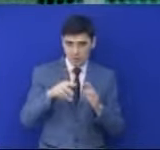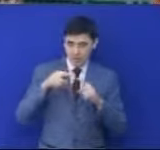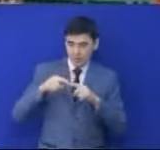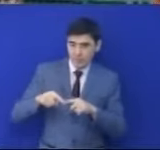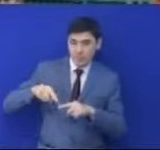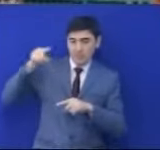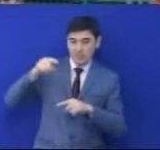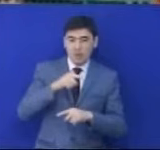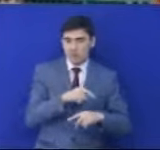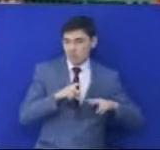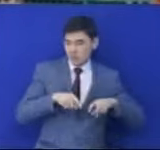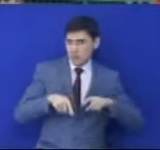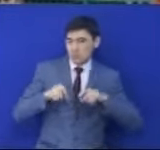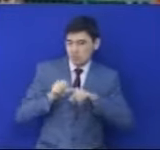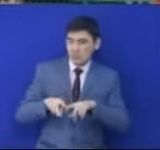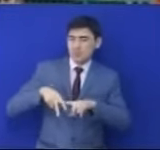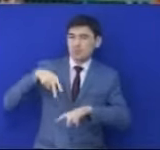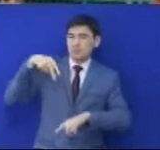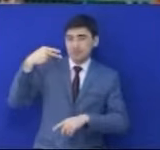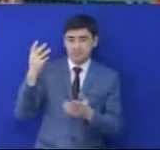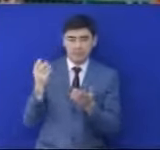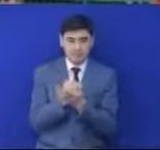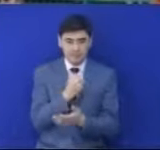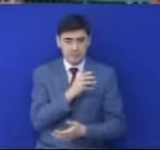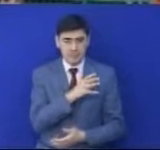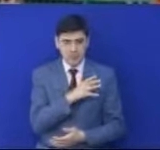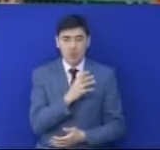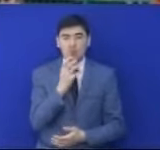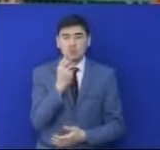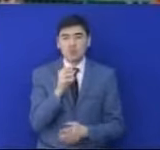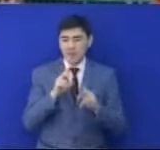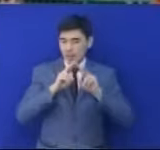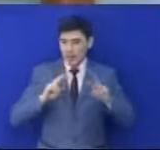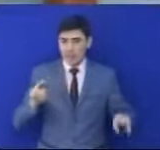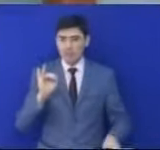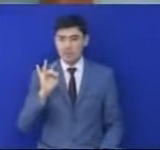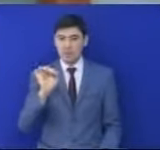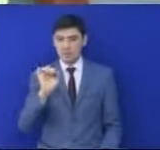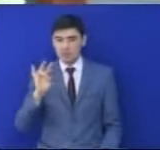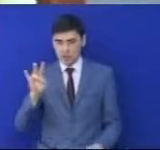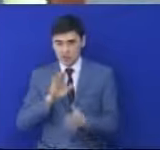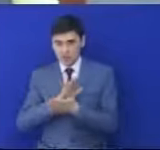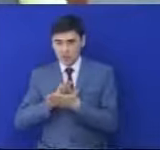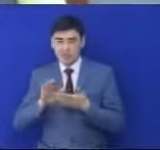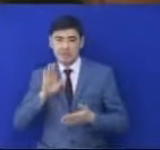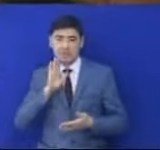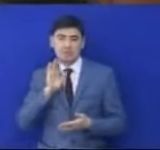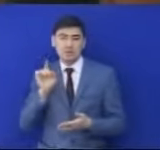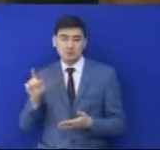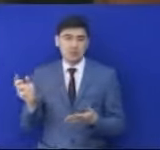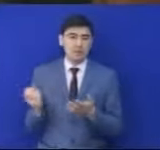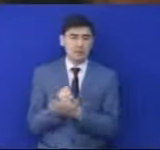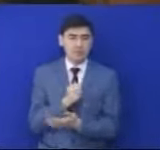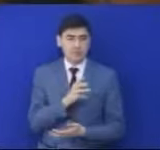жарыстың алғашқы күнінде қола медаль иеленді. Мұндай нәтижені ирандық Сепедех Тавакколи де көрсетті. Алайда жасаған талпыныс саны